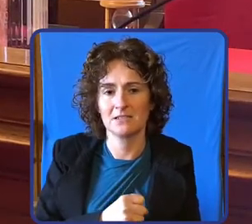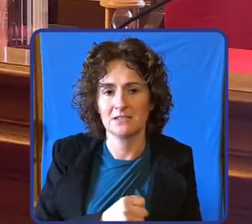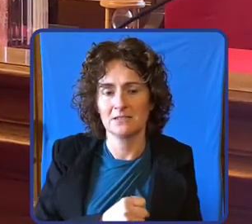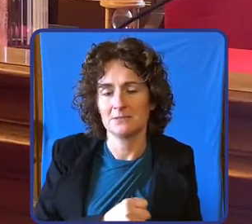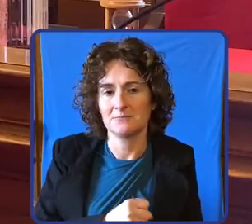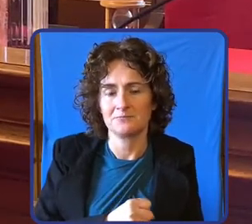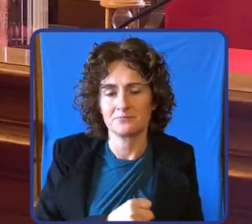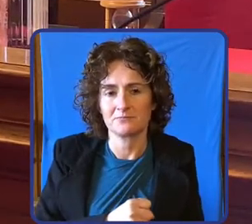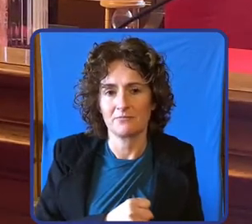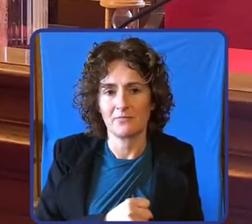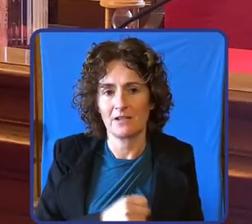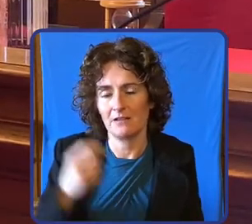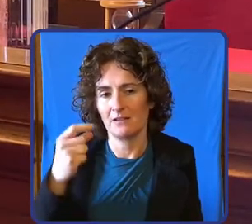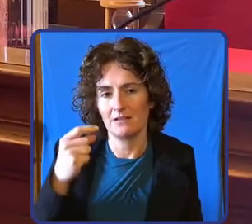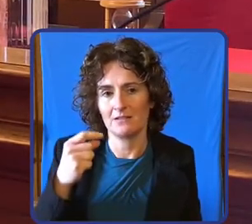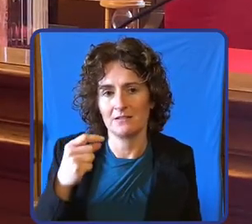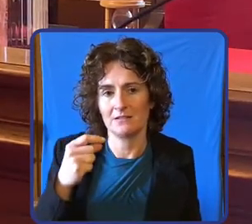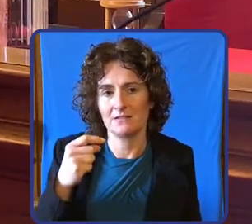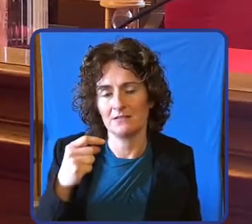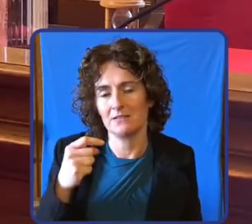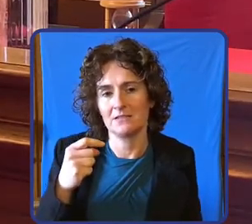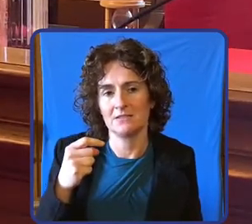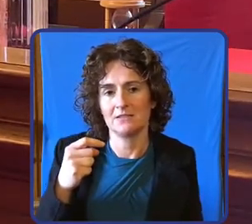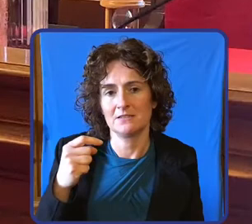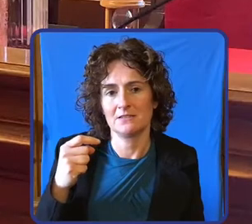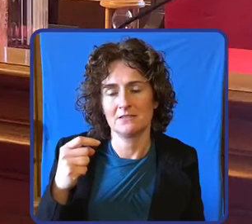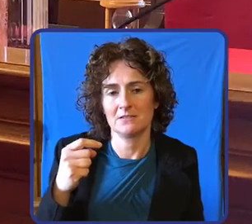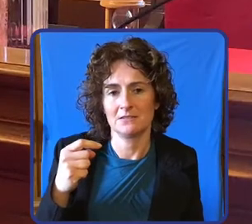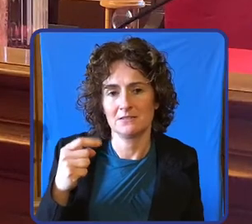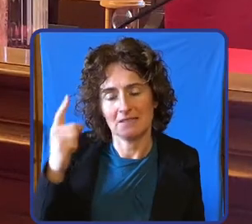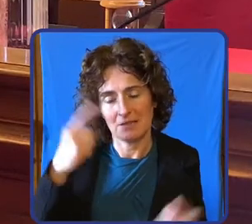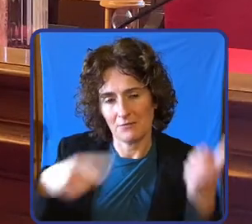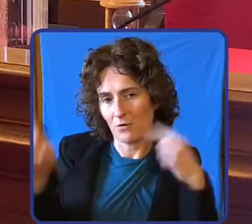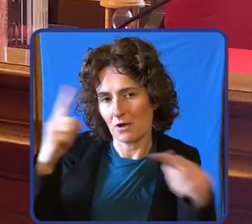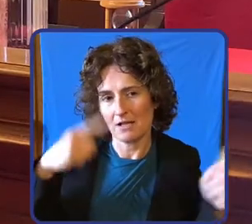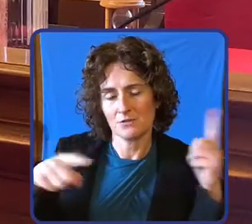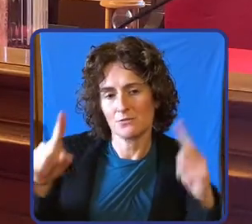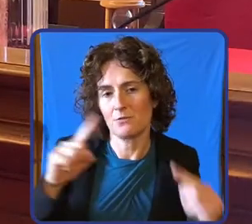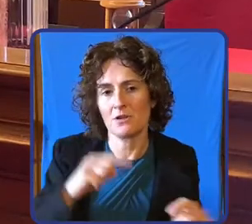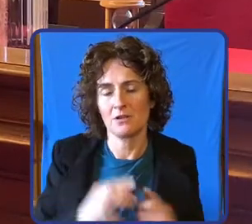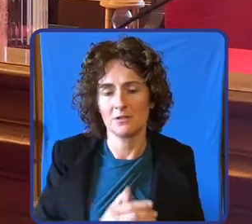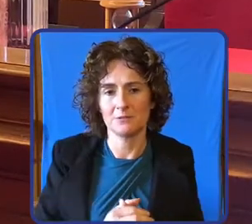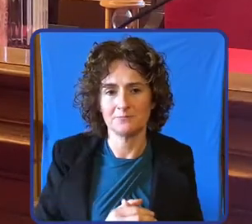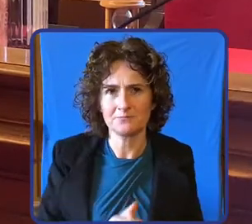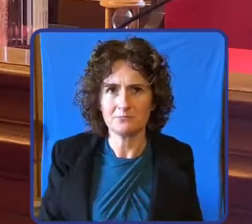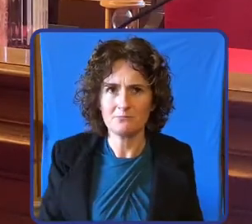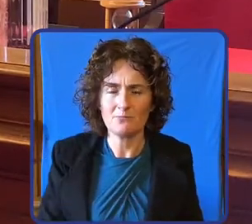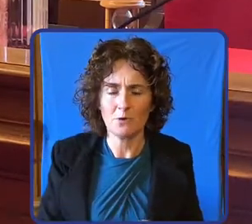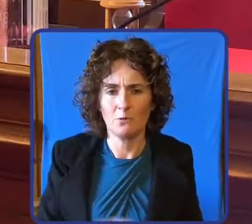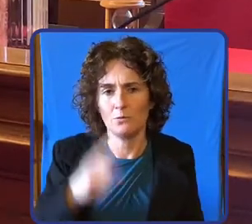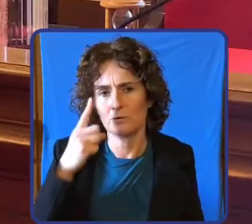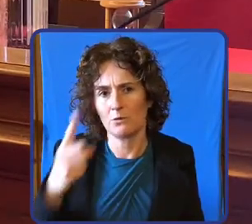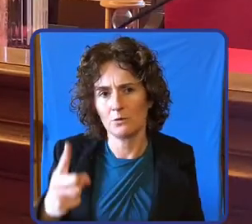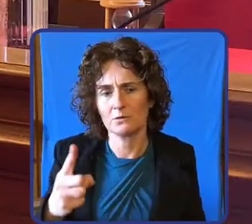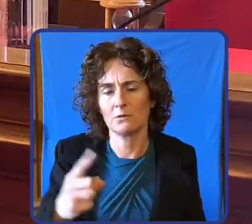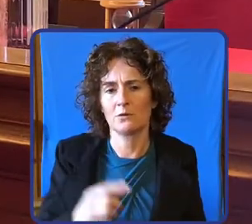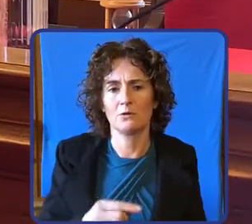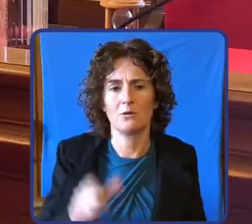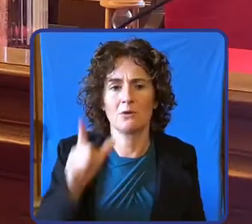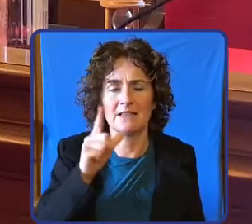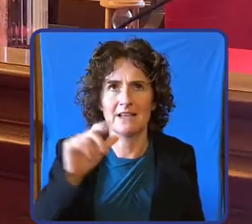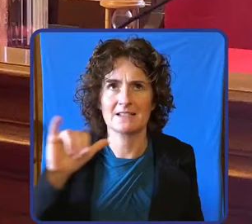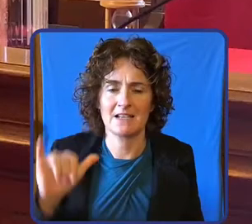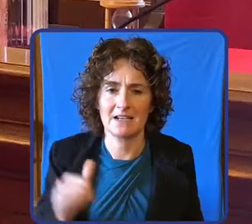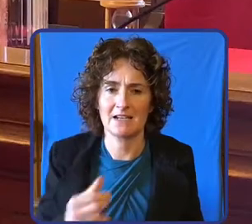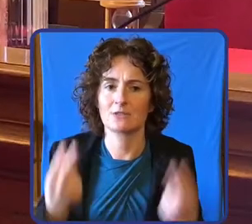Egy országgyűlési képviselő felelős a régiójában történtekért is, én azt gondolom. És biztos vagyok benne, hogy Lázár Jánosnak van